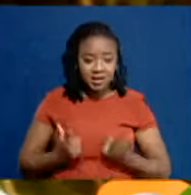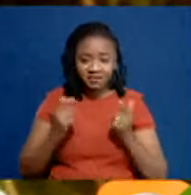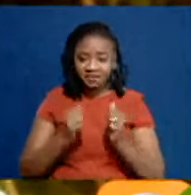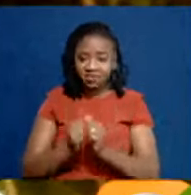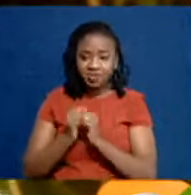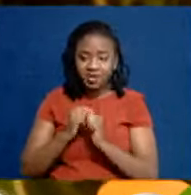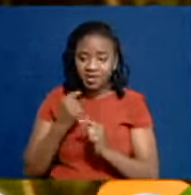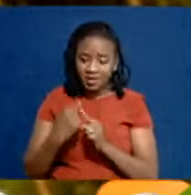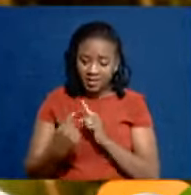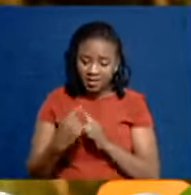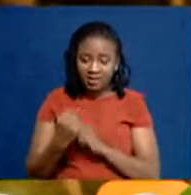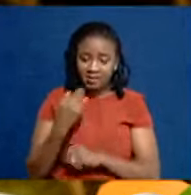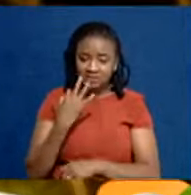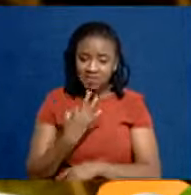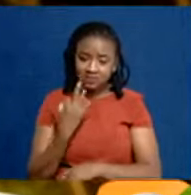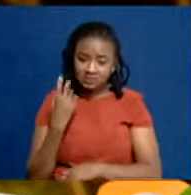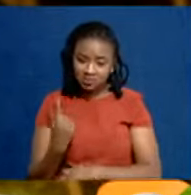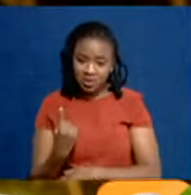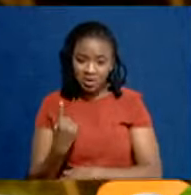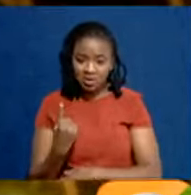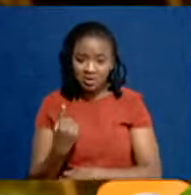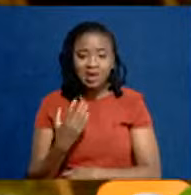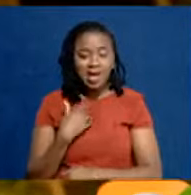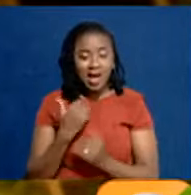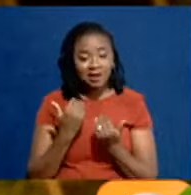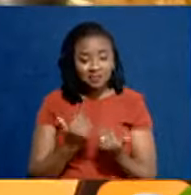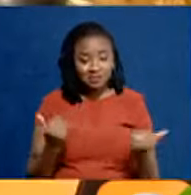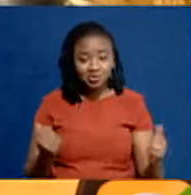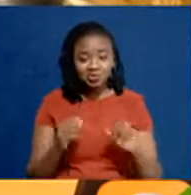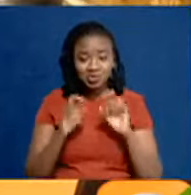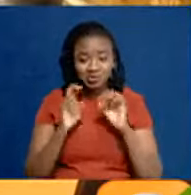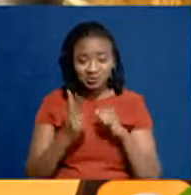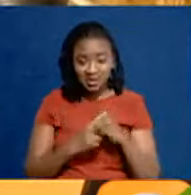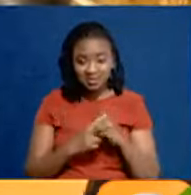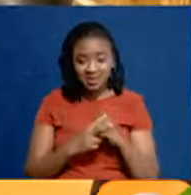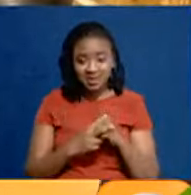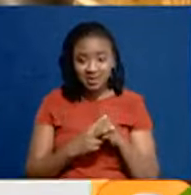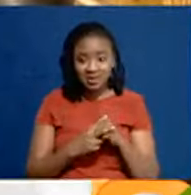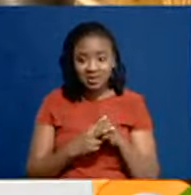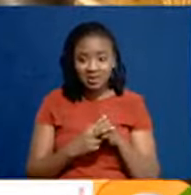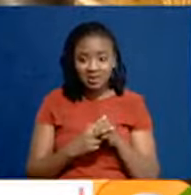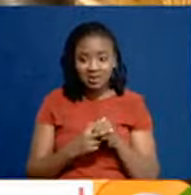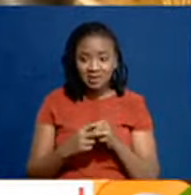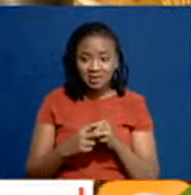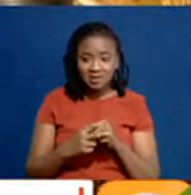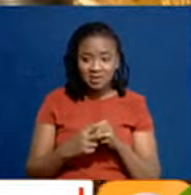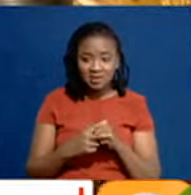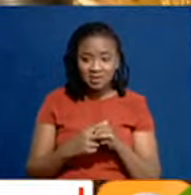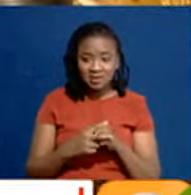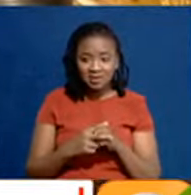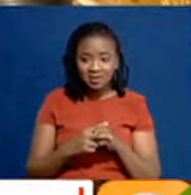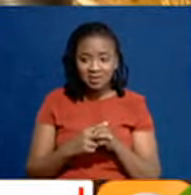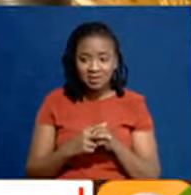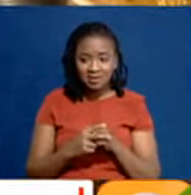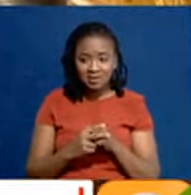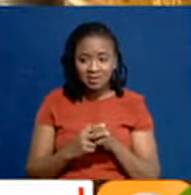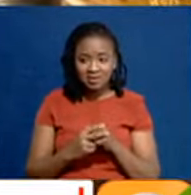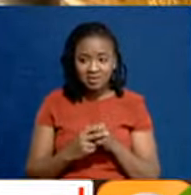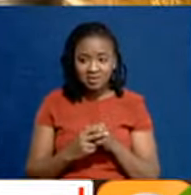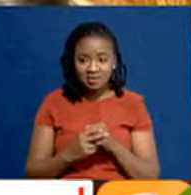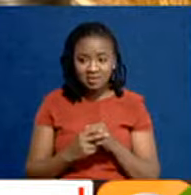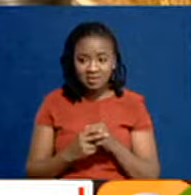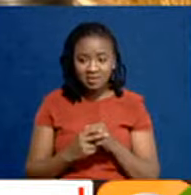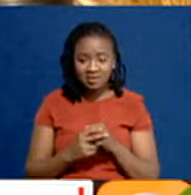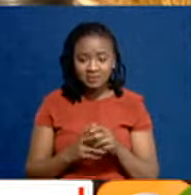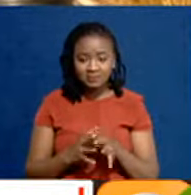for 31 years and had 7 children. Mambo ya harusi tulikuwa tukiwa tunaendelea tu na kujitalisha.